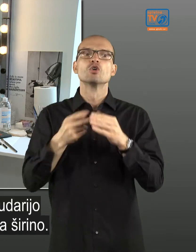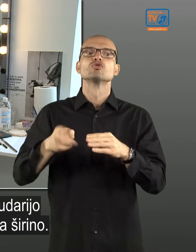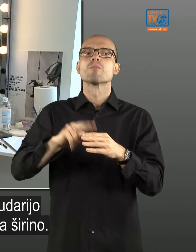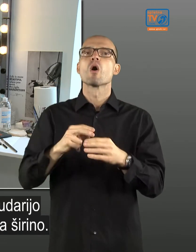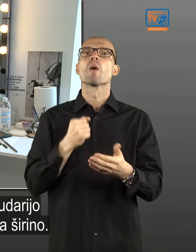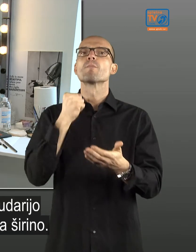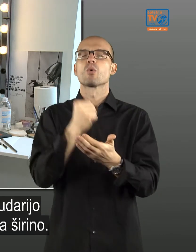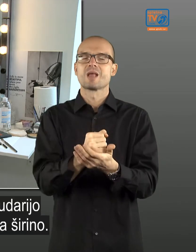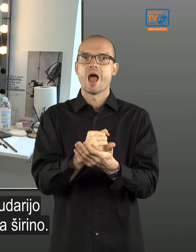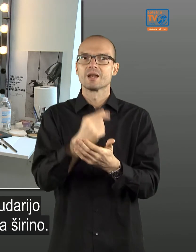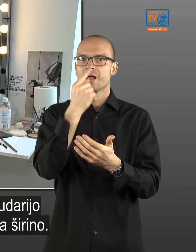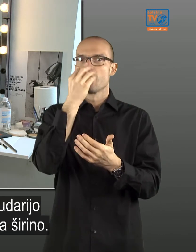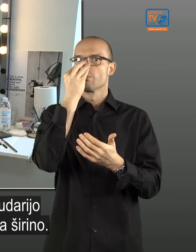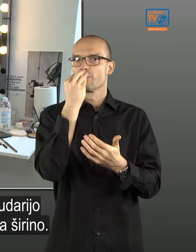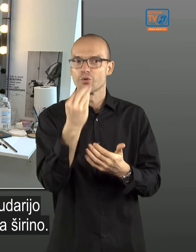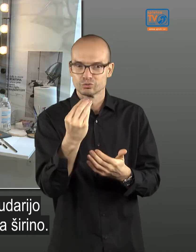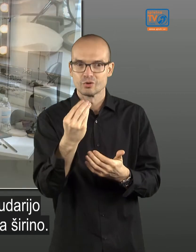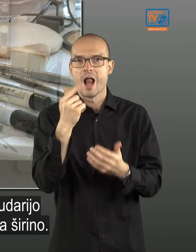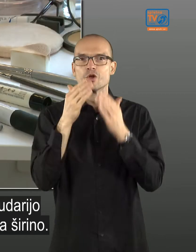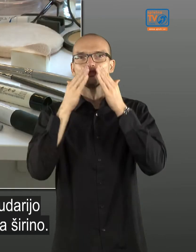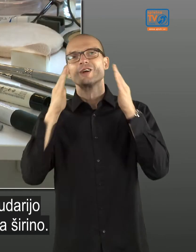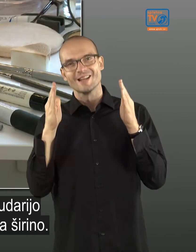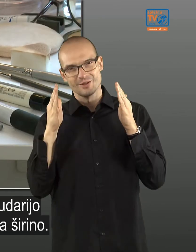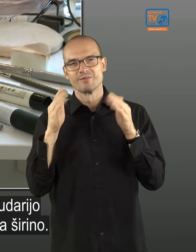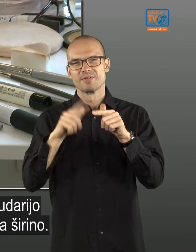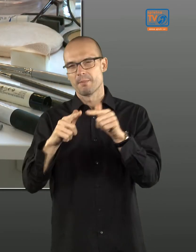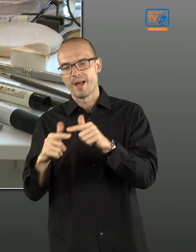poudarijo dolžino nosu ali pa širino.